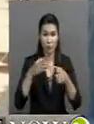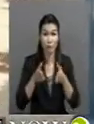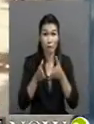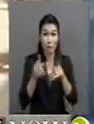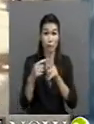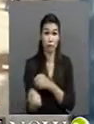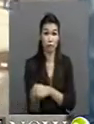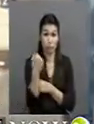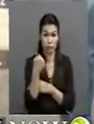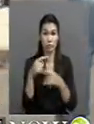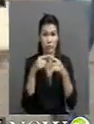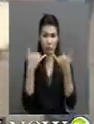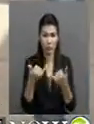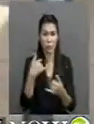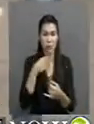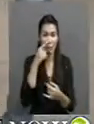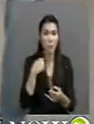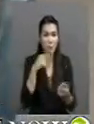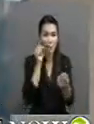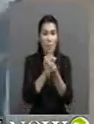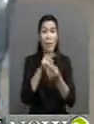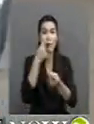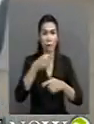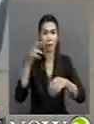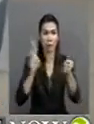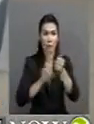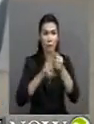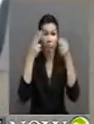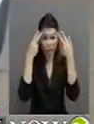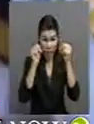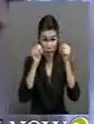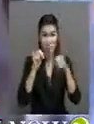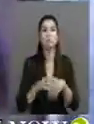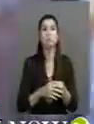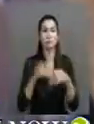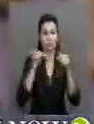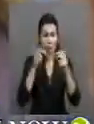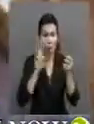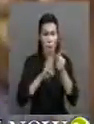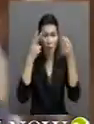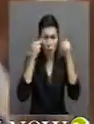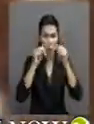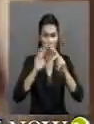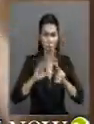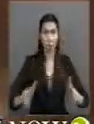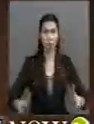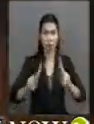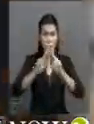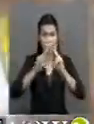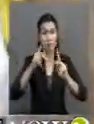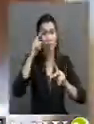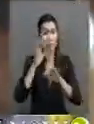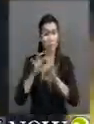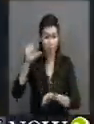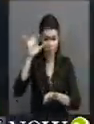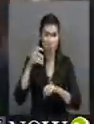คะวันนี้ผู้สื่อข่าวก็ไปเจอกับพลเอกประวิตรวงษ์สุวรรณรองนายกรัฐมนตรีและรัฐมนตรีว่าการกระทรวงกลาโหมค่ะก็ถามถึง